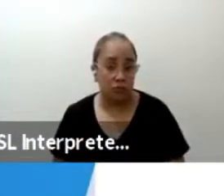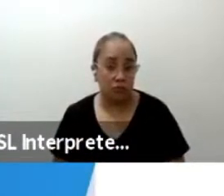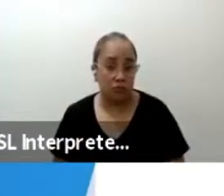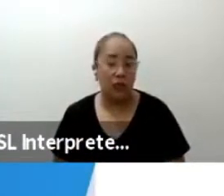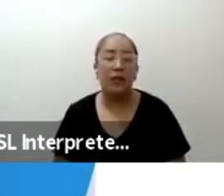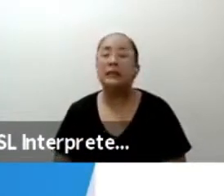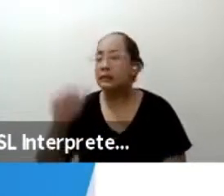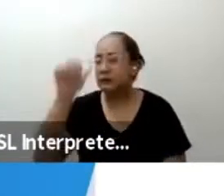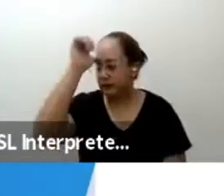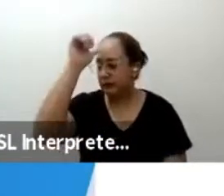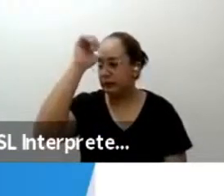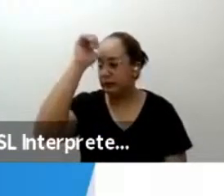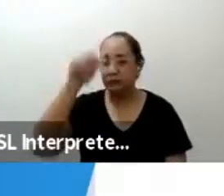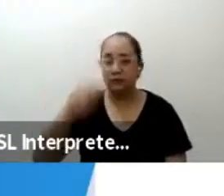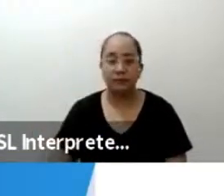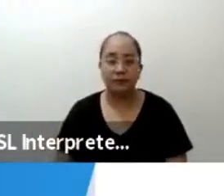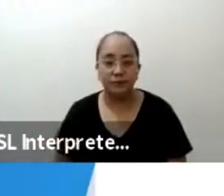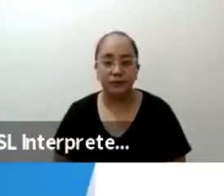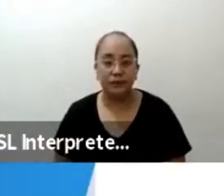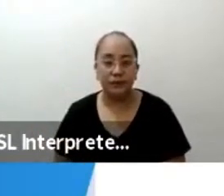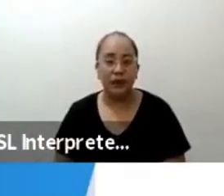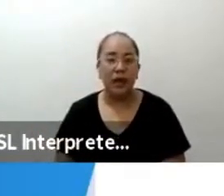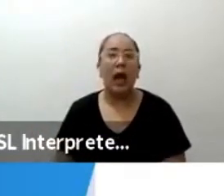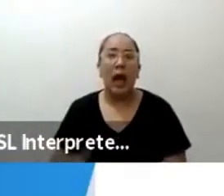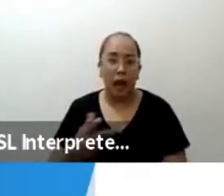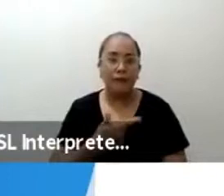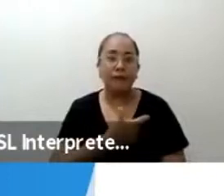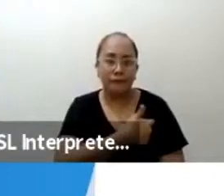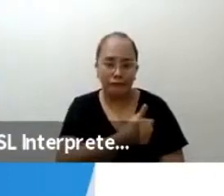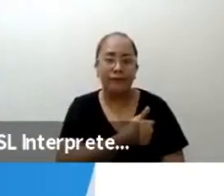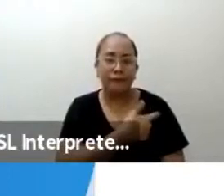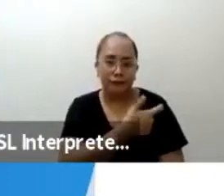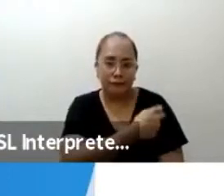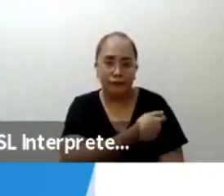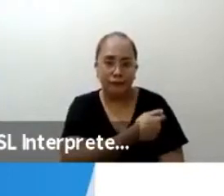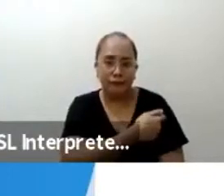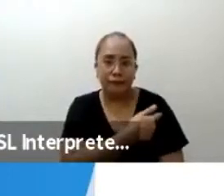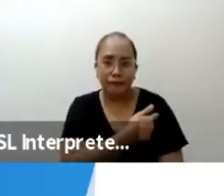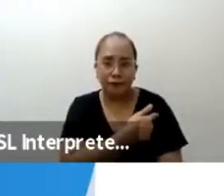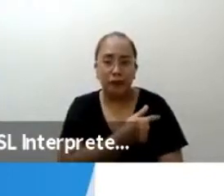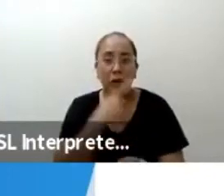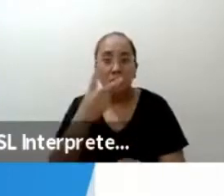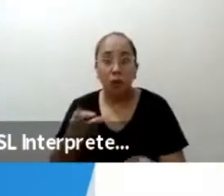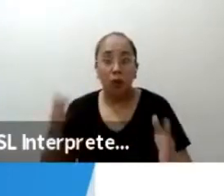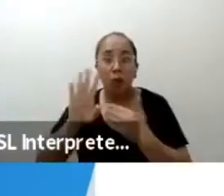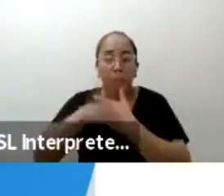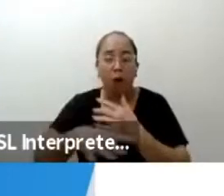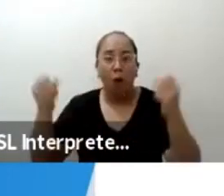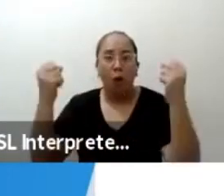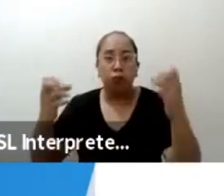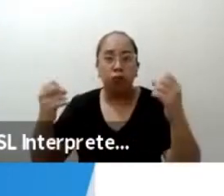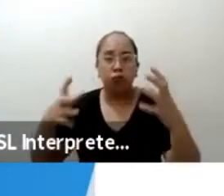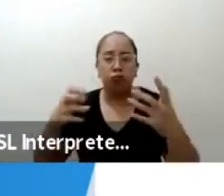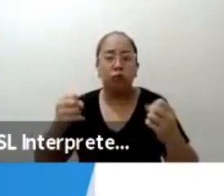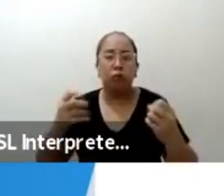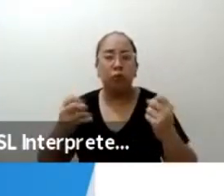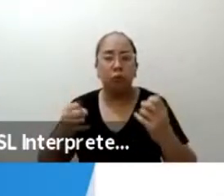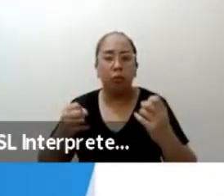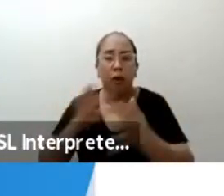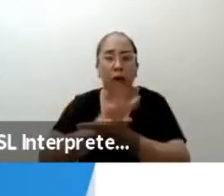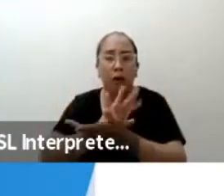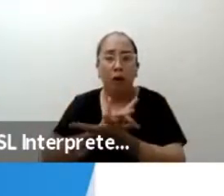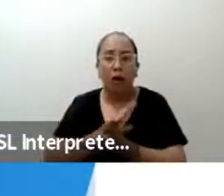India, they were producing vaccines for the world. Tinamaan sila ng surge. Ngayon, hirap na hirap, walang oxygen.